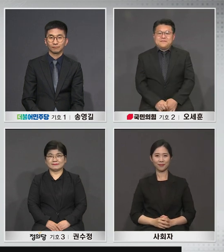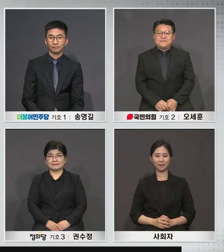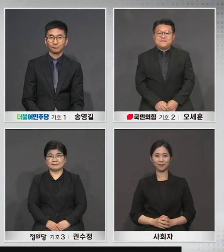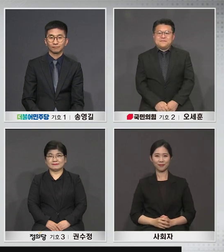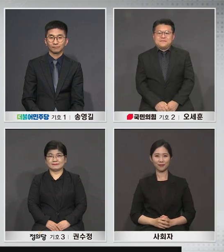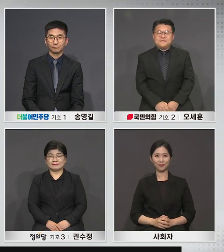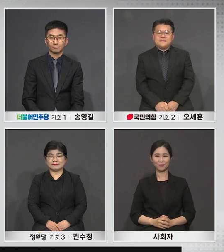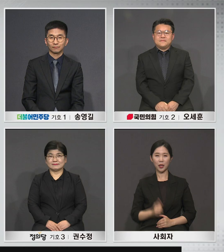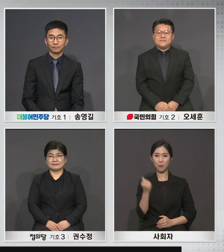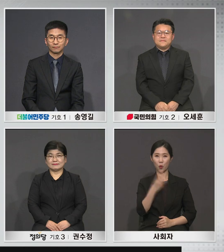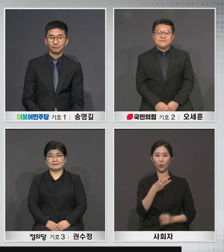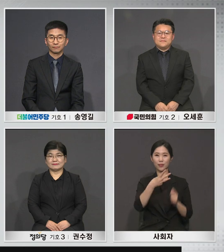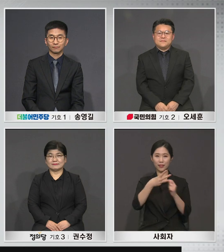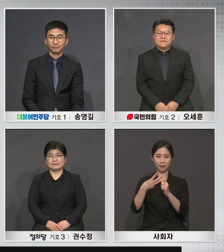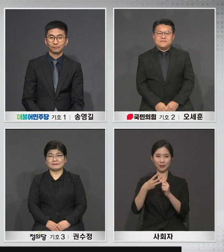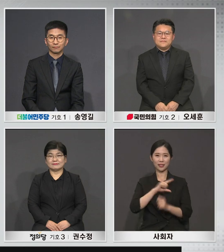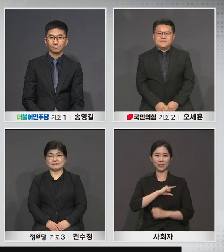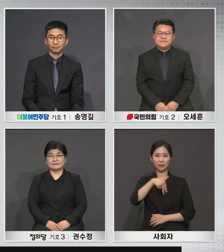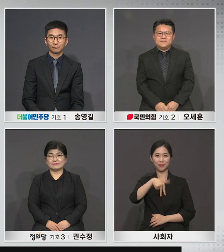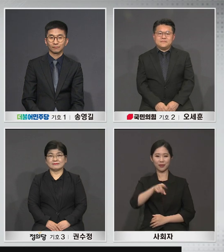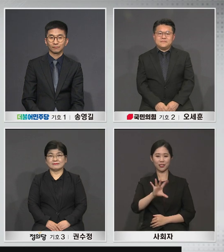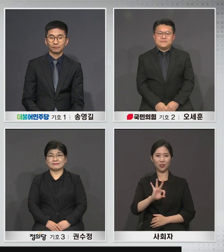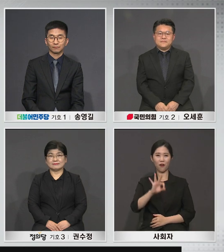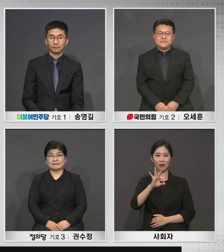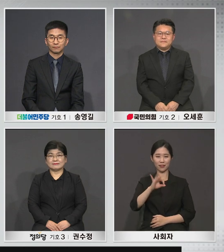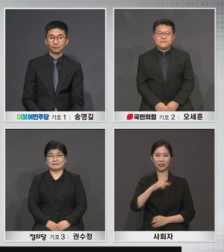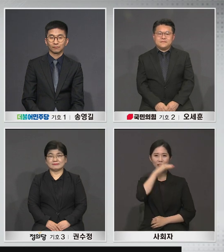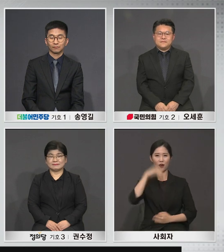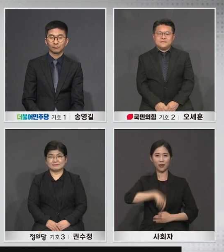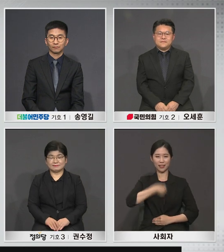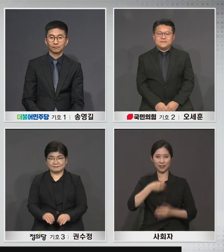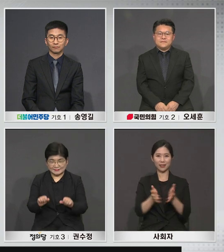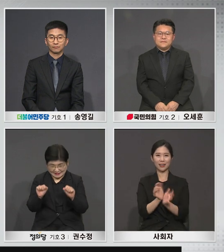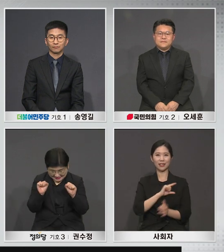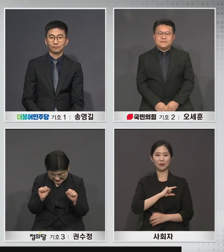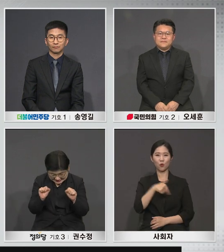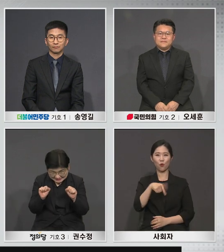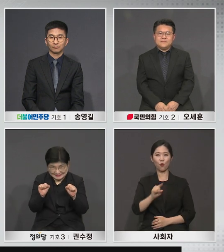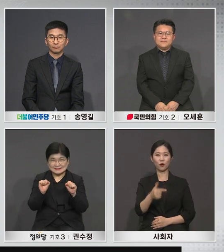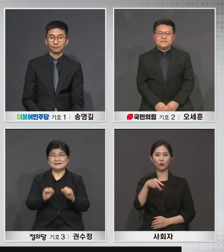기호 3번 정의당 권수정 후보입니다. 안녕하세요.